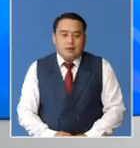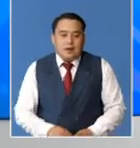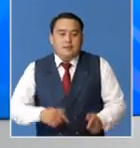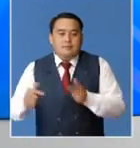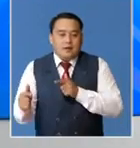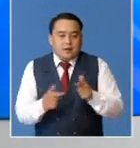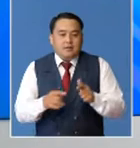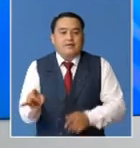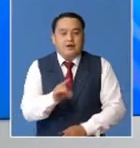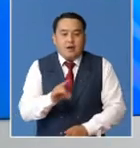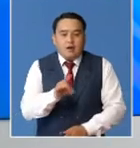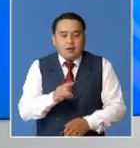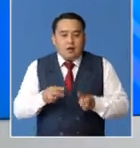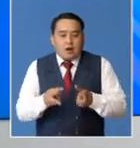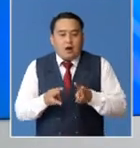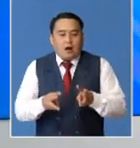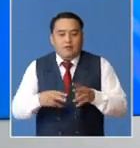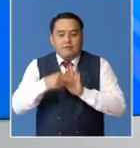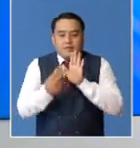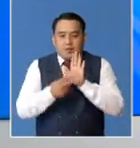Подготовка региона к отопительному сезону